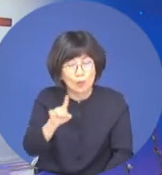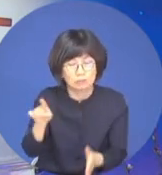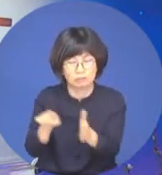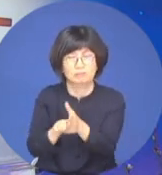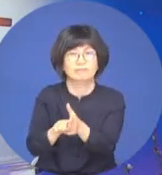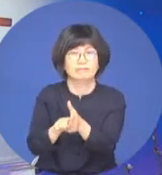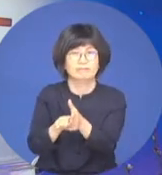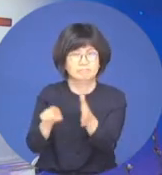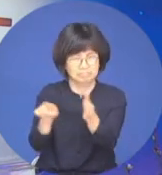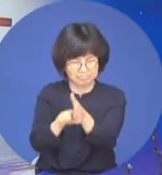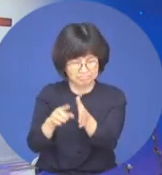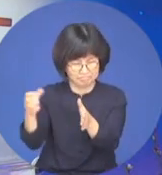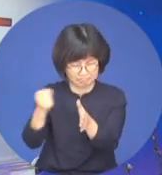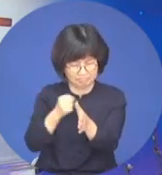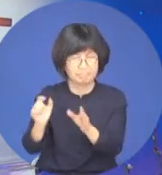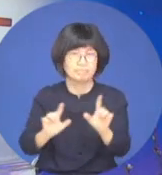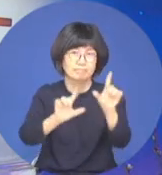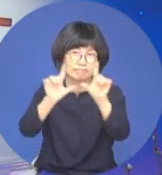것을 강조해주는 거예요.